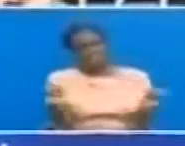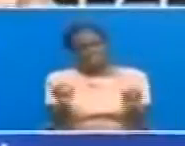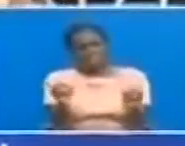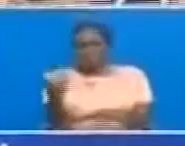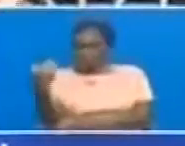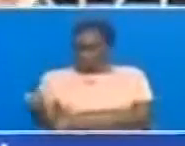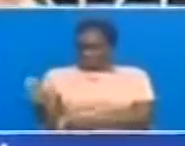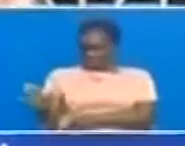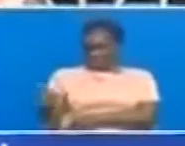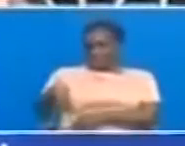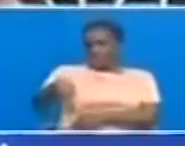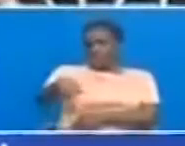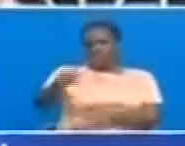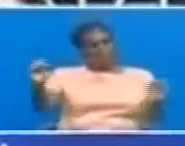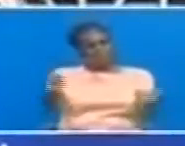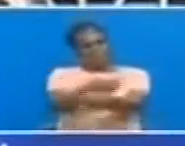huyu mtoto hatembei.